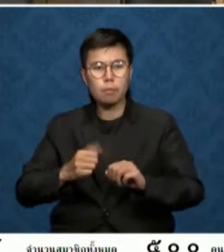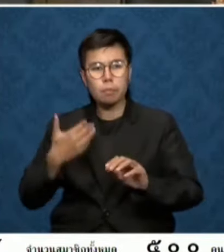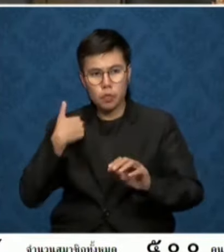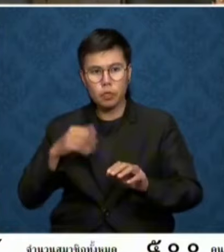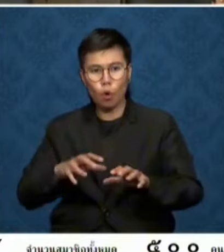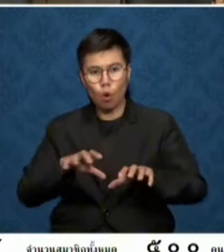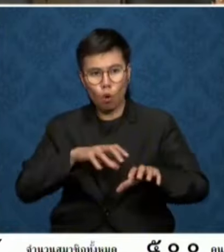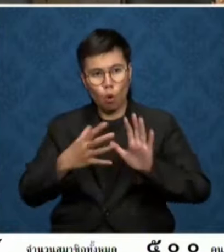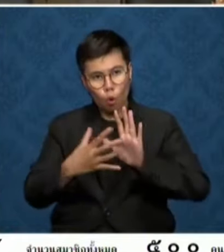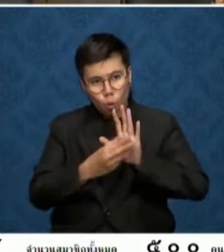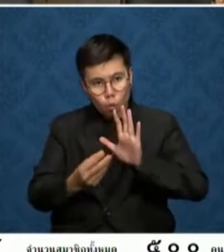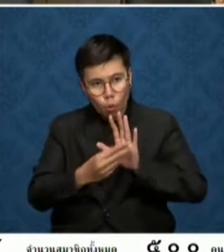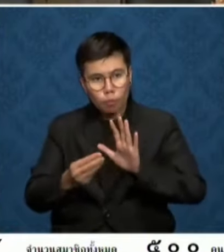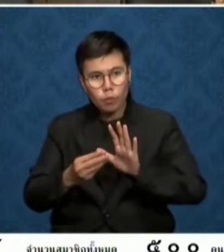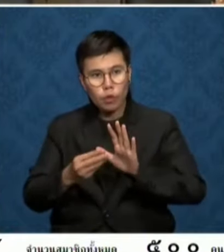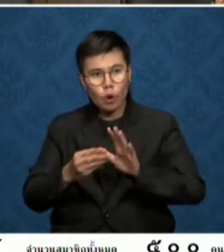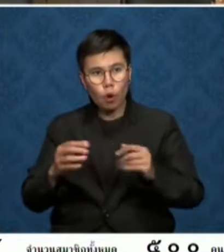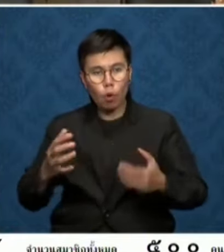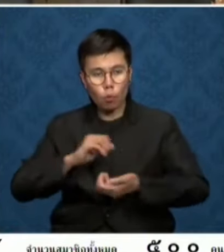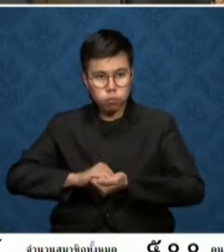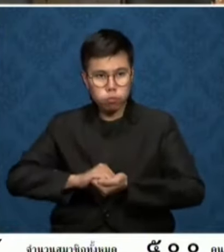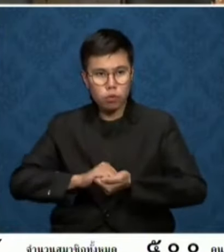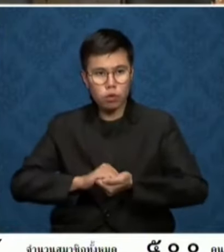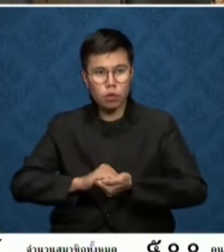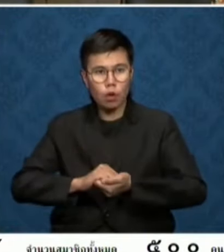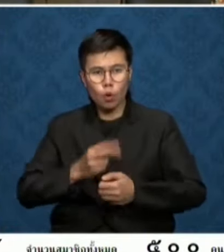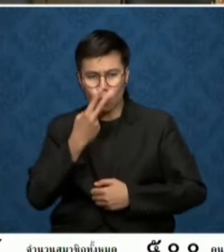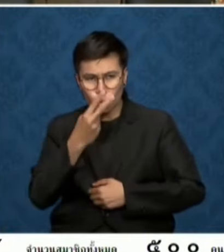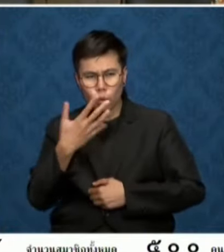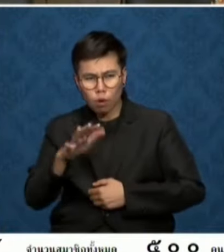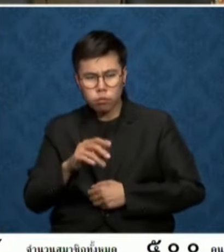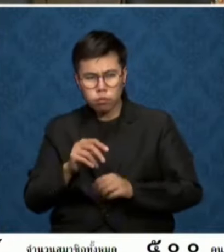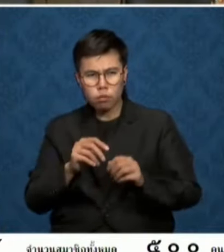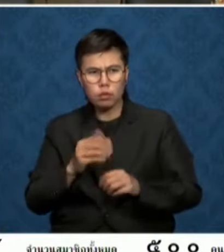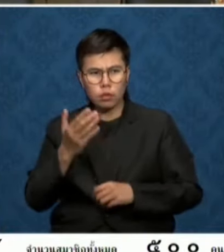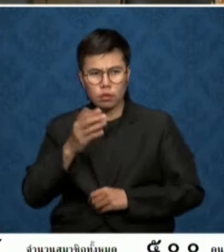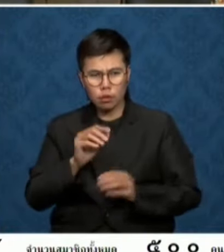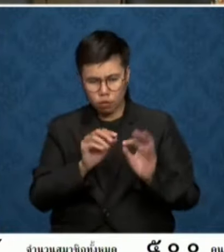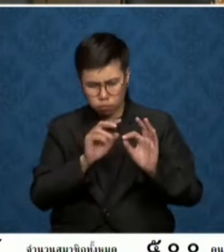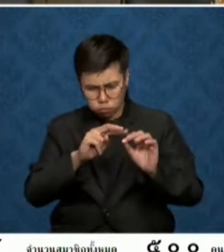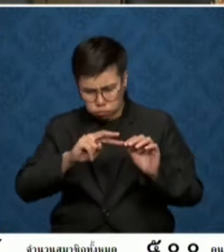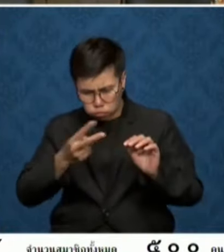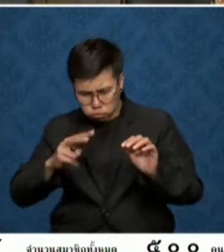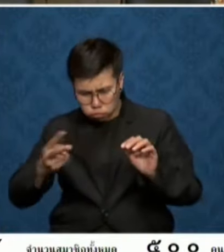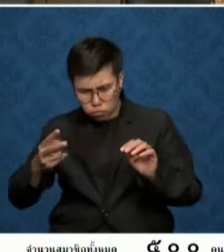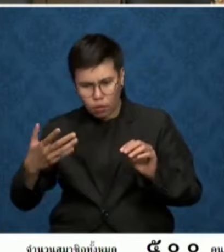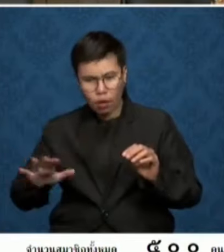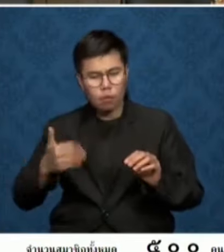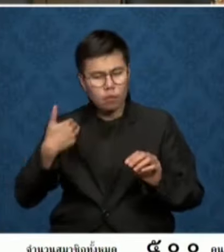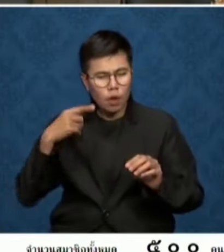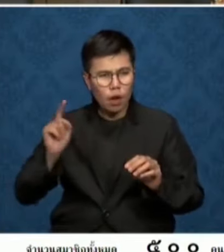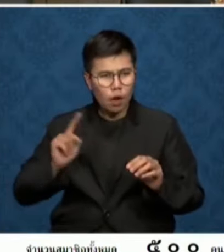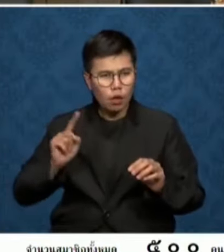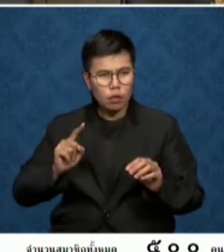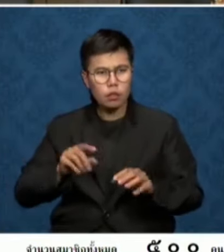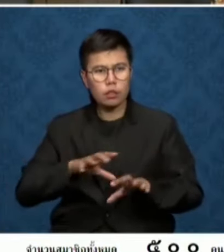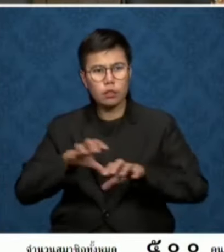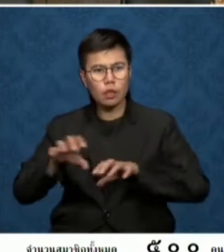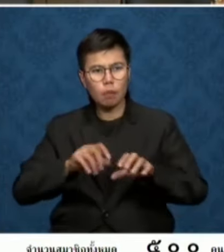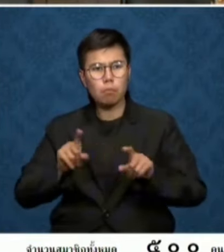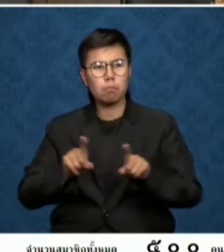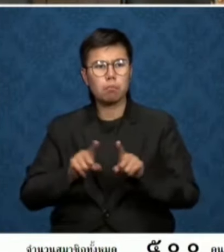ร่วมมือเป็นเซ็นเตอร์ของการอบรมแต่พอดูไปดูมาครับเมื่อท่านแปลงไปแปลงมาโครงการนี้กลายเป็นโครงการที่จัดเหมือนกับ